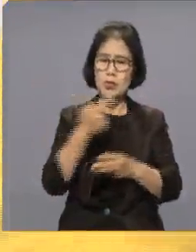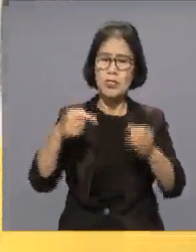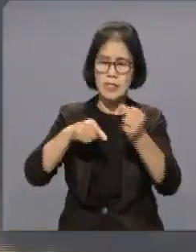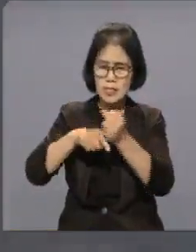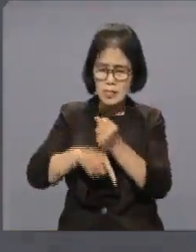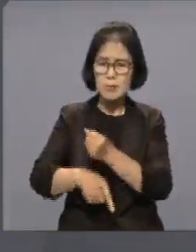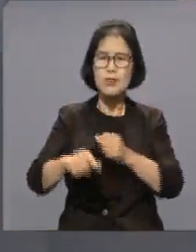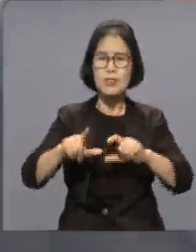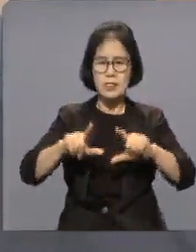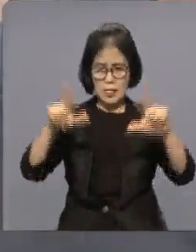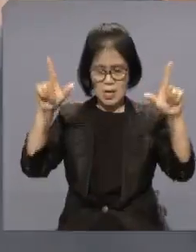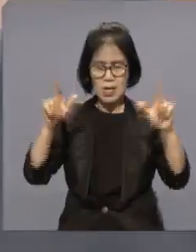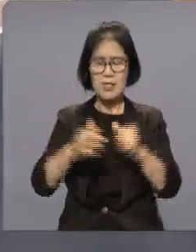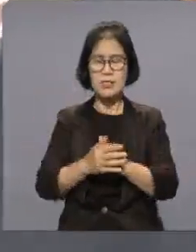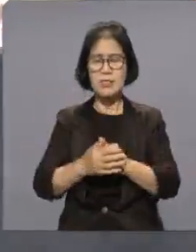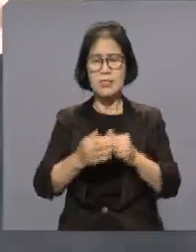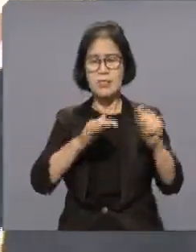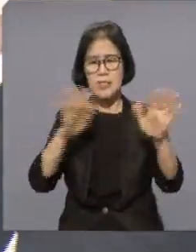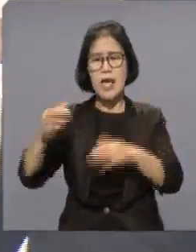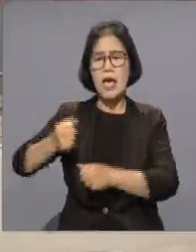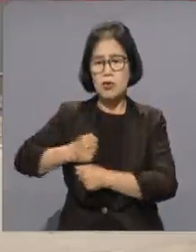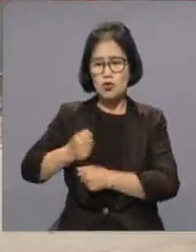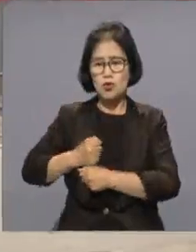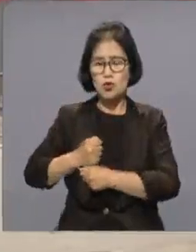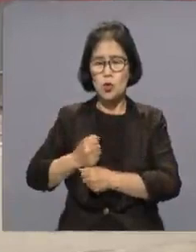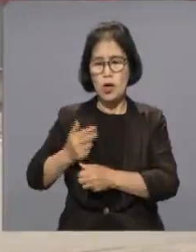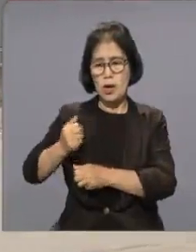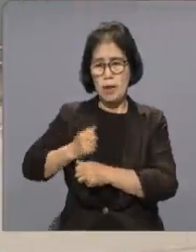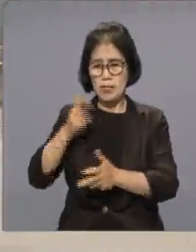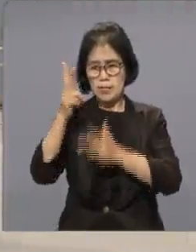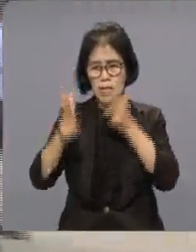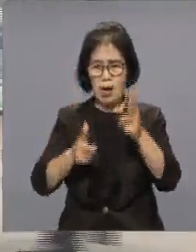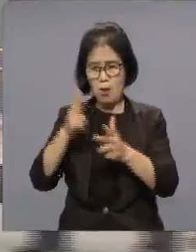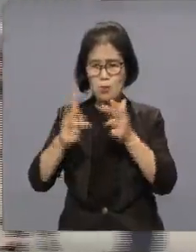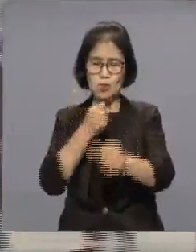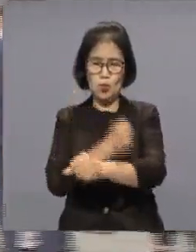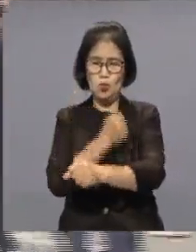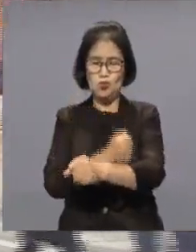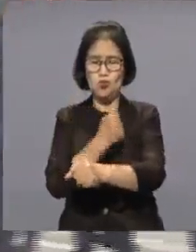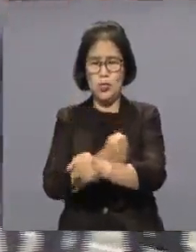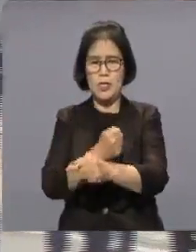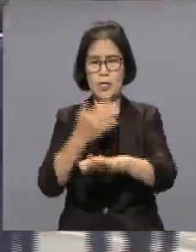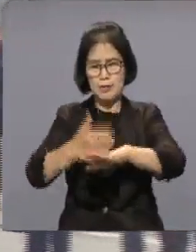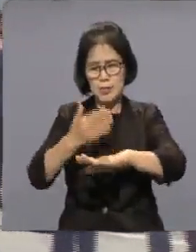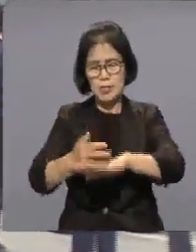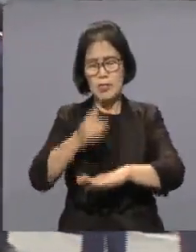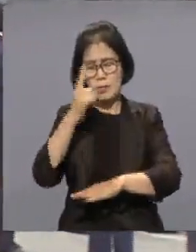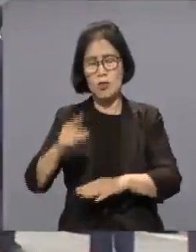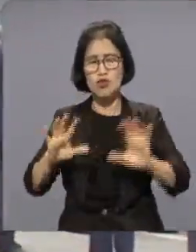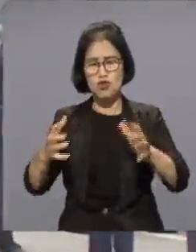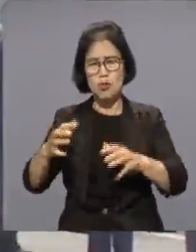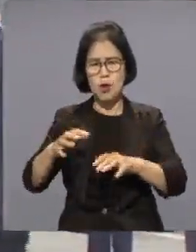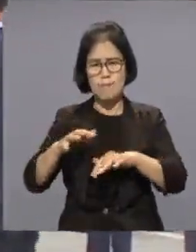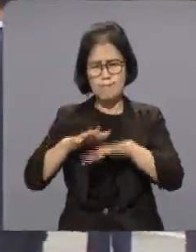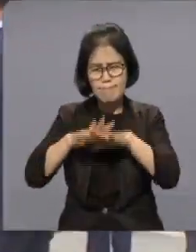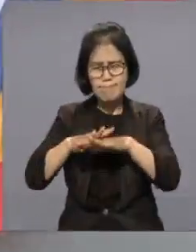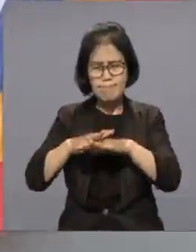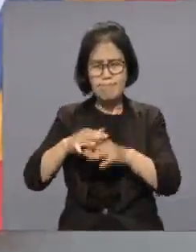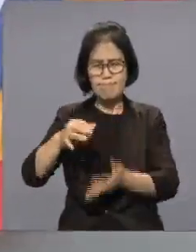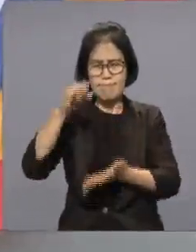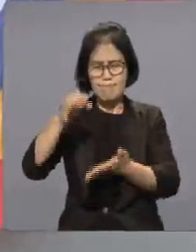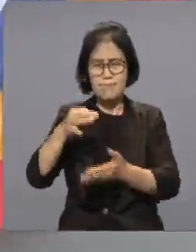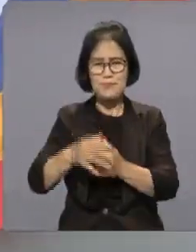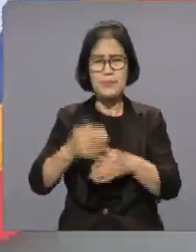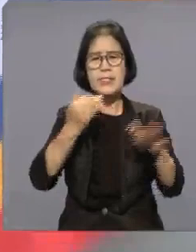뜻깊은 날이라며 해군과 방위사업청 노고에 감사하다고 밝혔습니다. 국가 전략자산으로 해군의